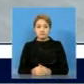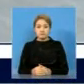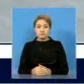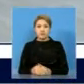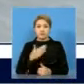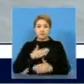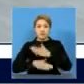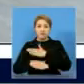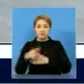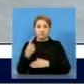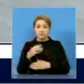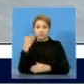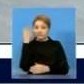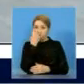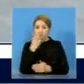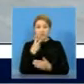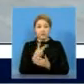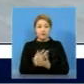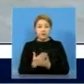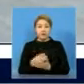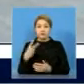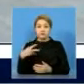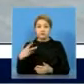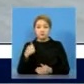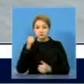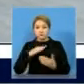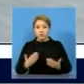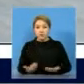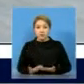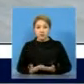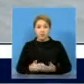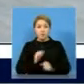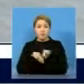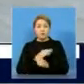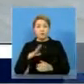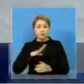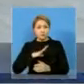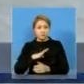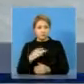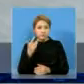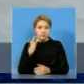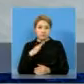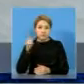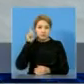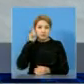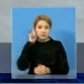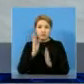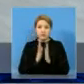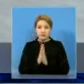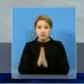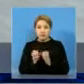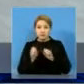Я инвалид первой группы по зрению. С 2000 года проживаю здесь. И вместо отдыха вынуждена регулярно обрывать телефоны и просить,